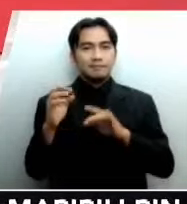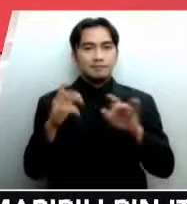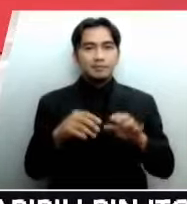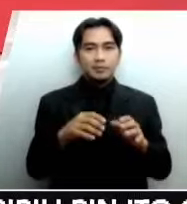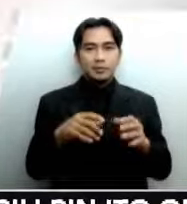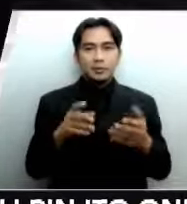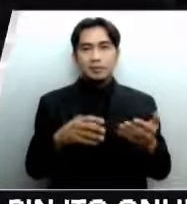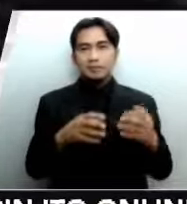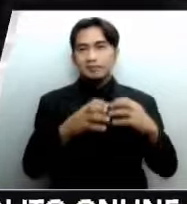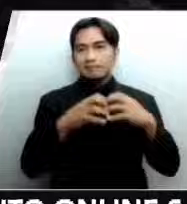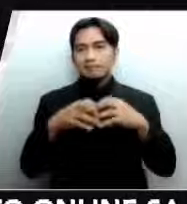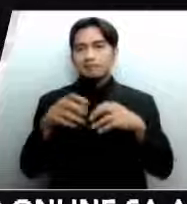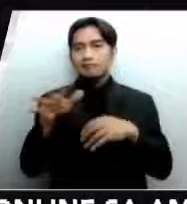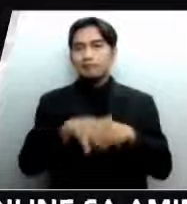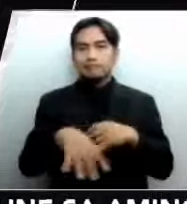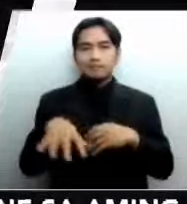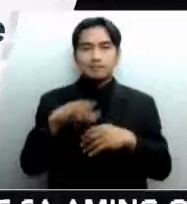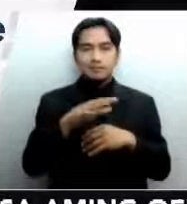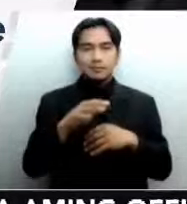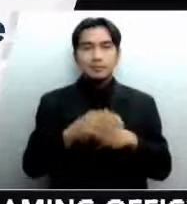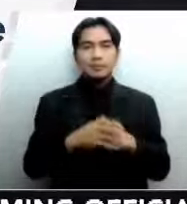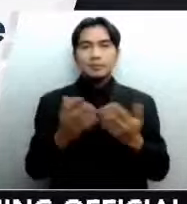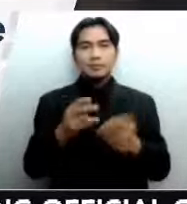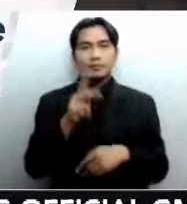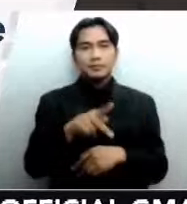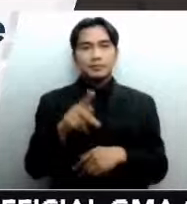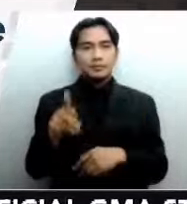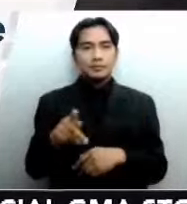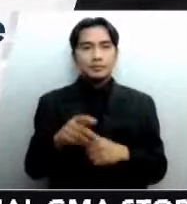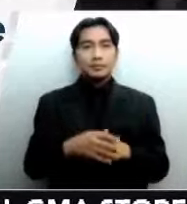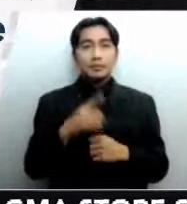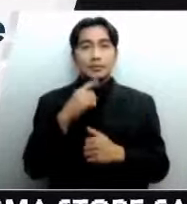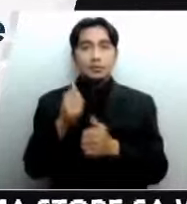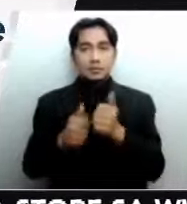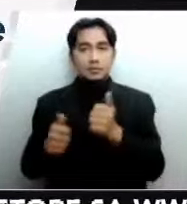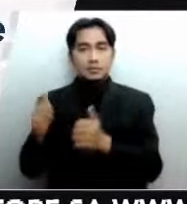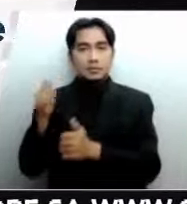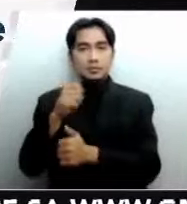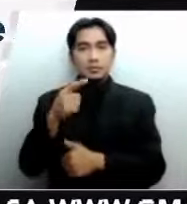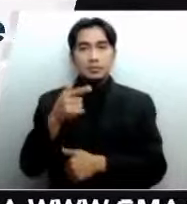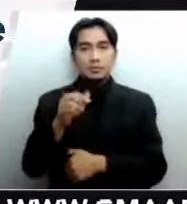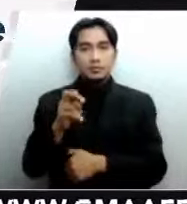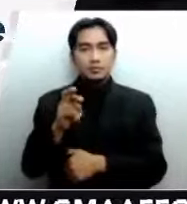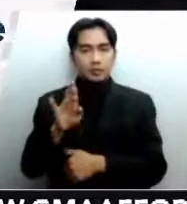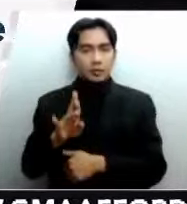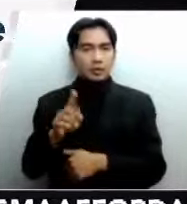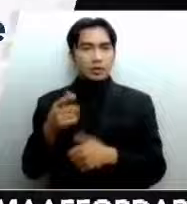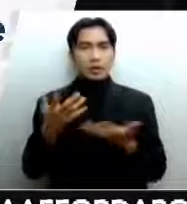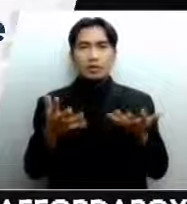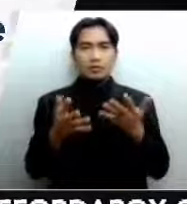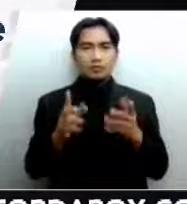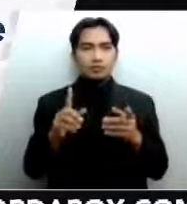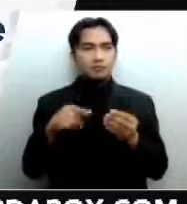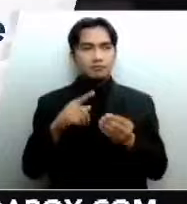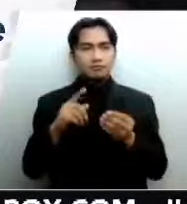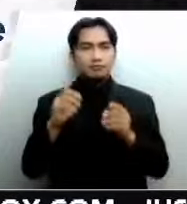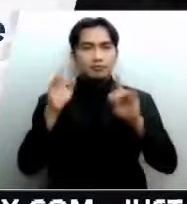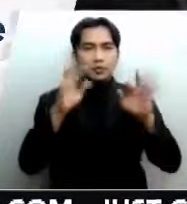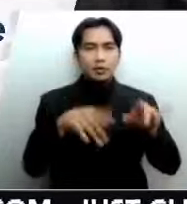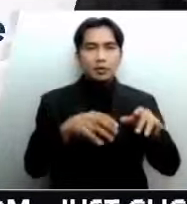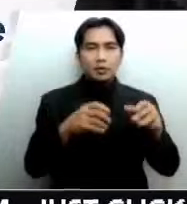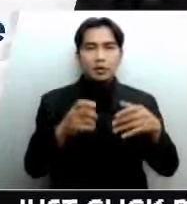Pampanga. Ayon sa legal counsel ng kumpanya na si Jenner Edona, wala silang ginawang demolisyon hanggang matapos ang Christmas